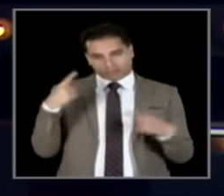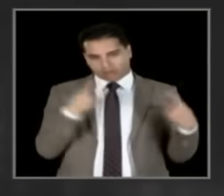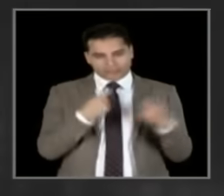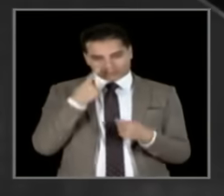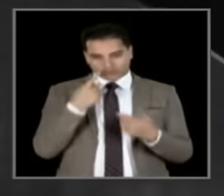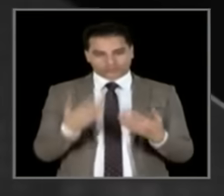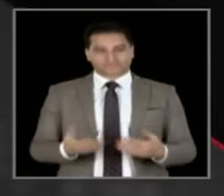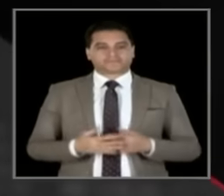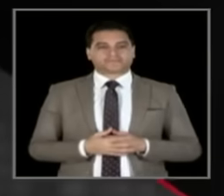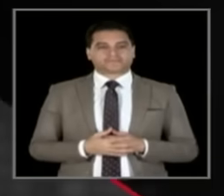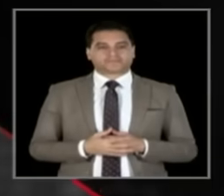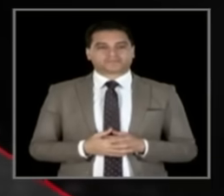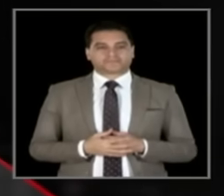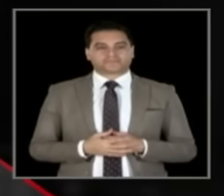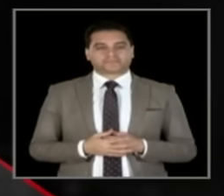ضربات الجزاء.